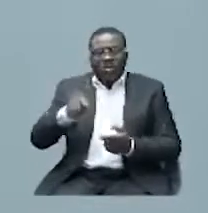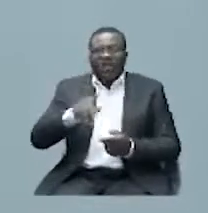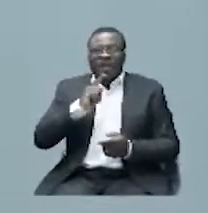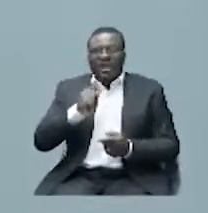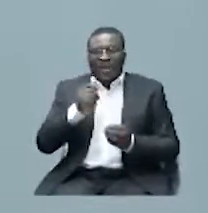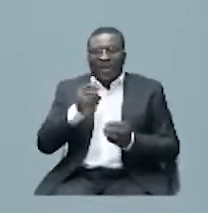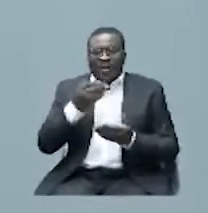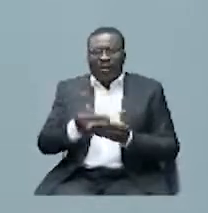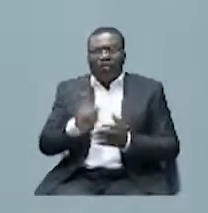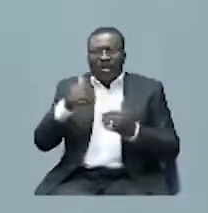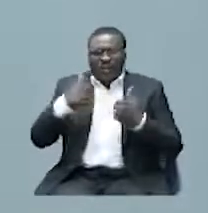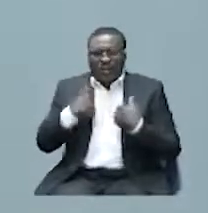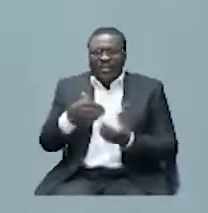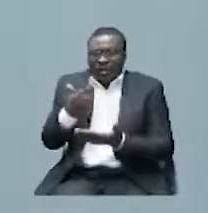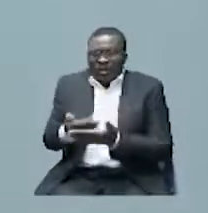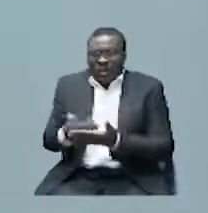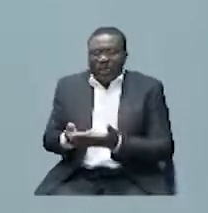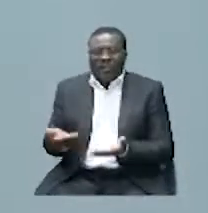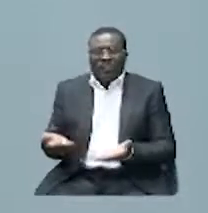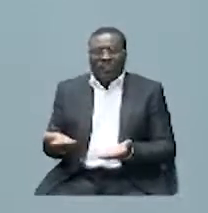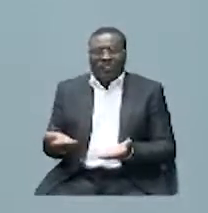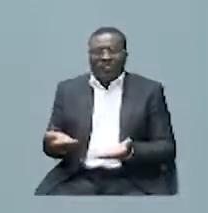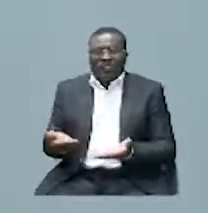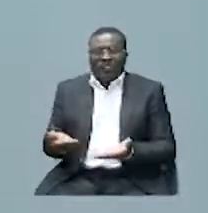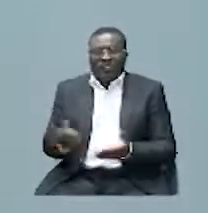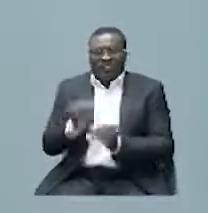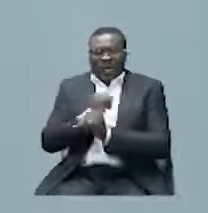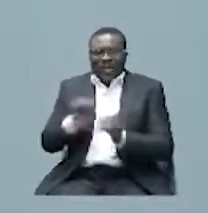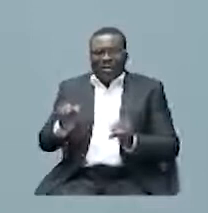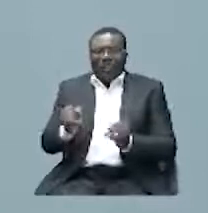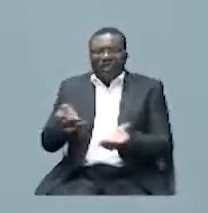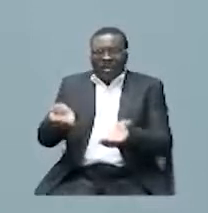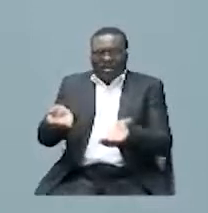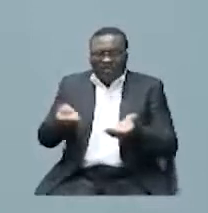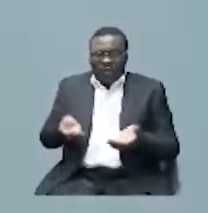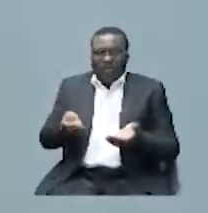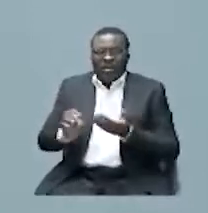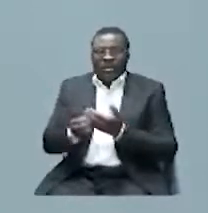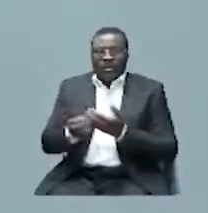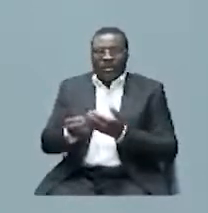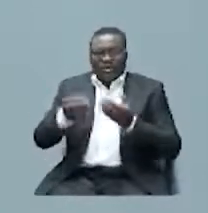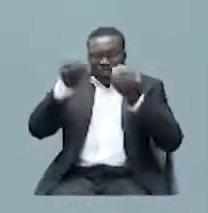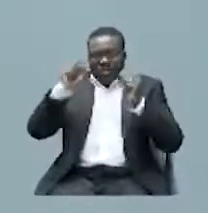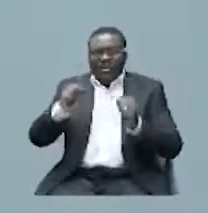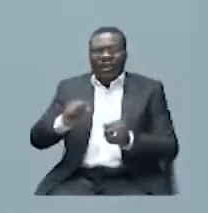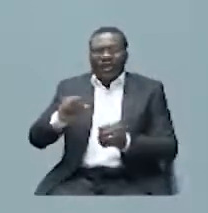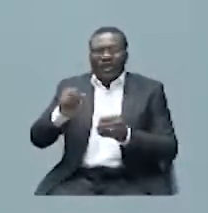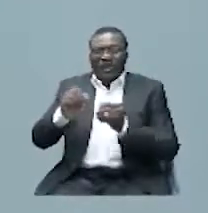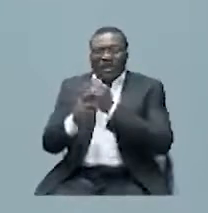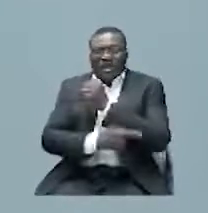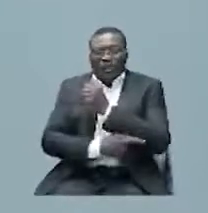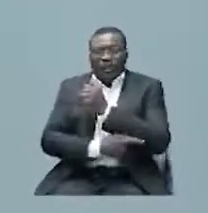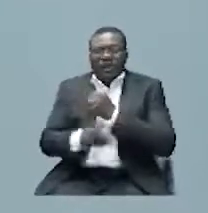impératif qu'ils aient les ressources nécessaires. Indépendamment de la volonté du président d'exercice